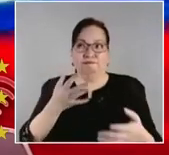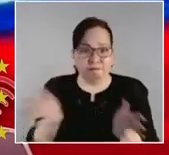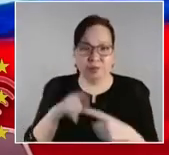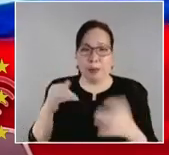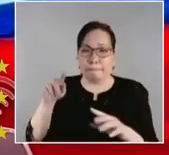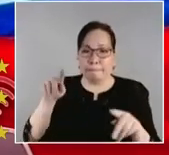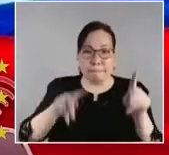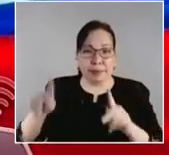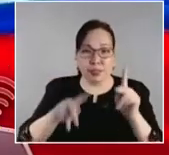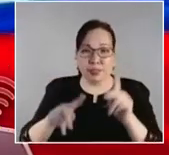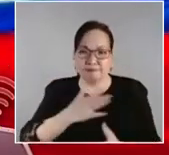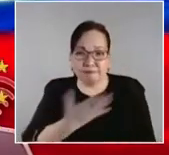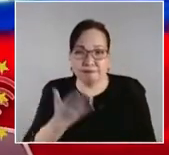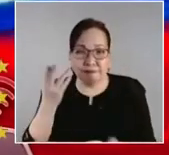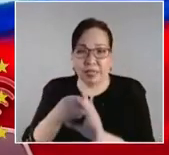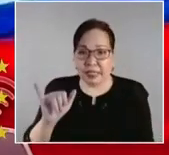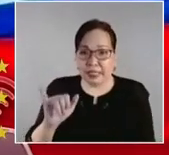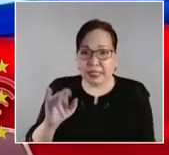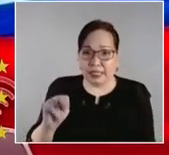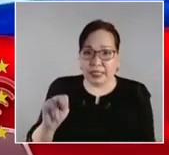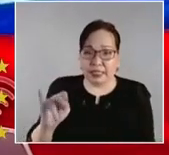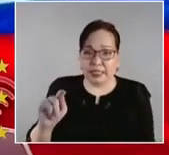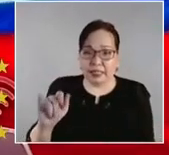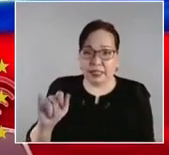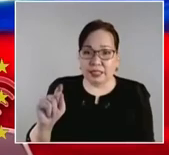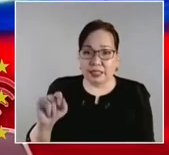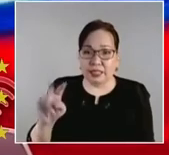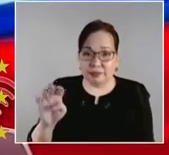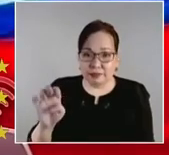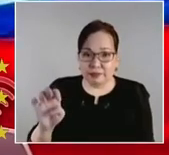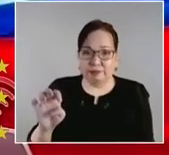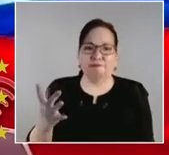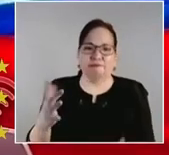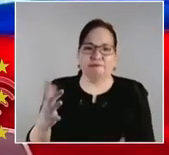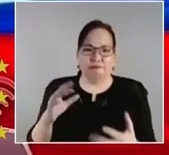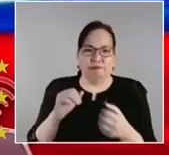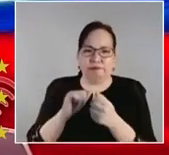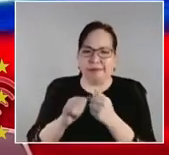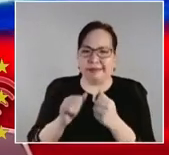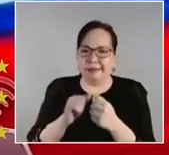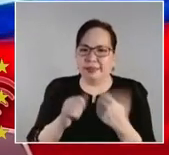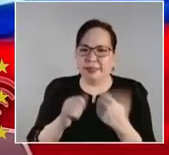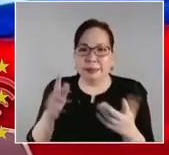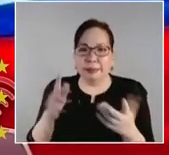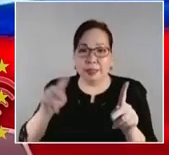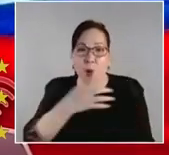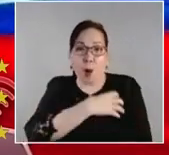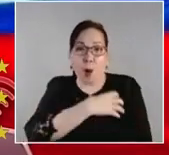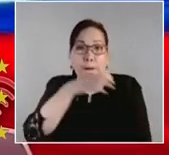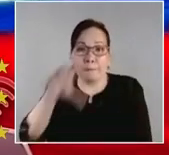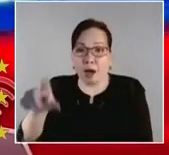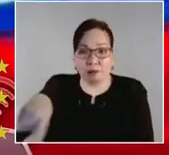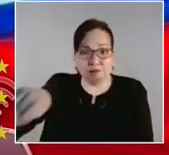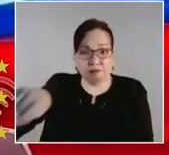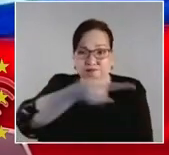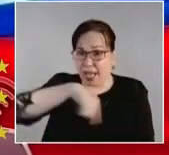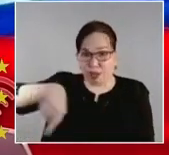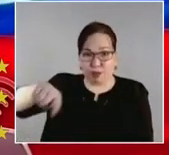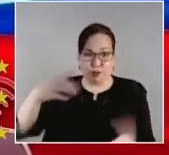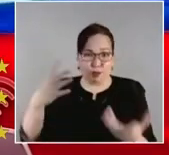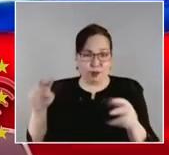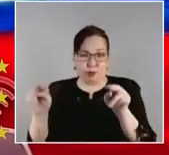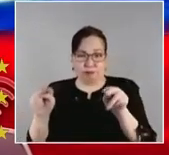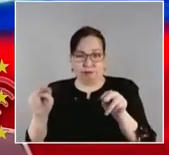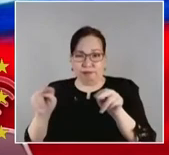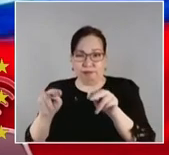po ang people empowerment measure that will allow ordinary citizens and groups of citizens